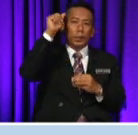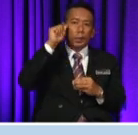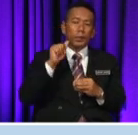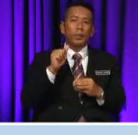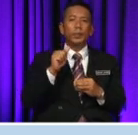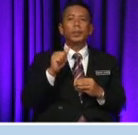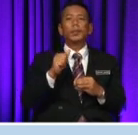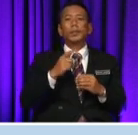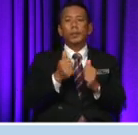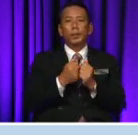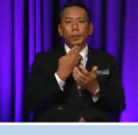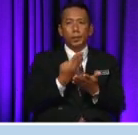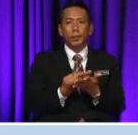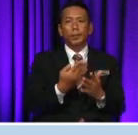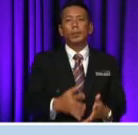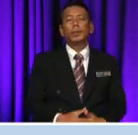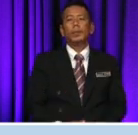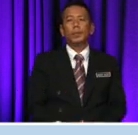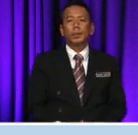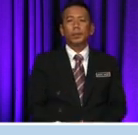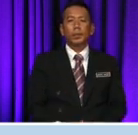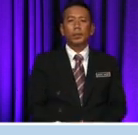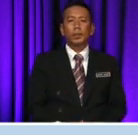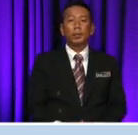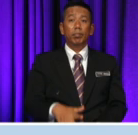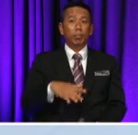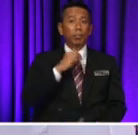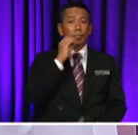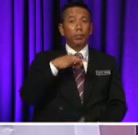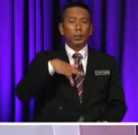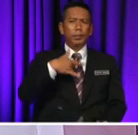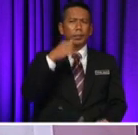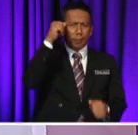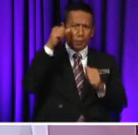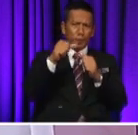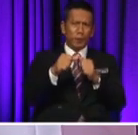ketua keluarga Baiklah ingat